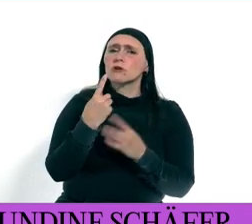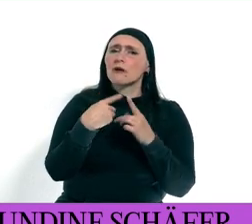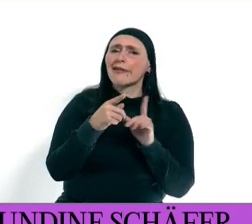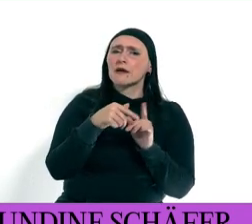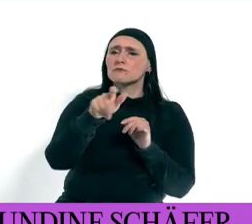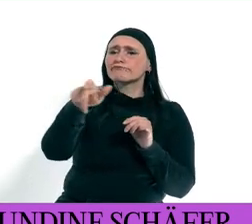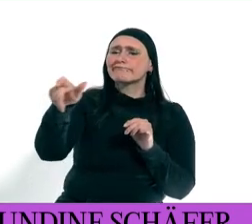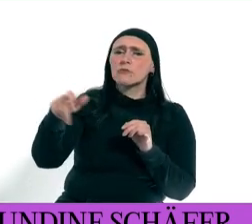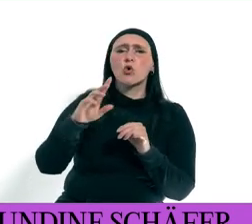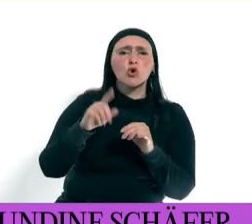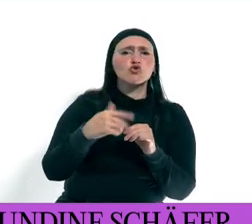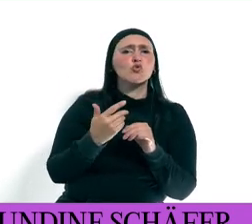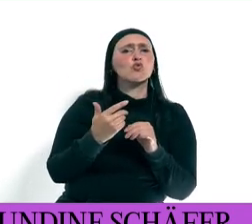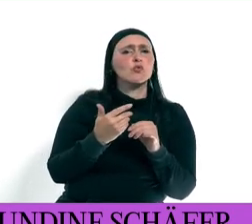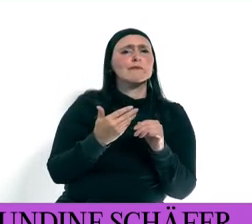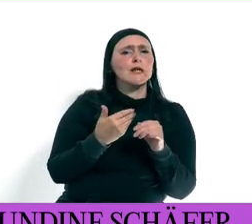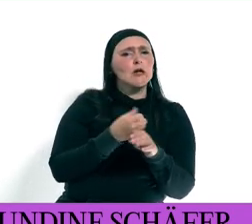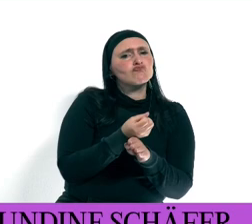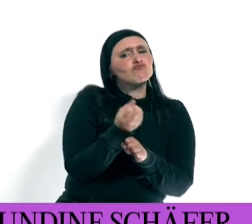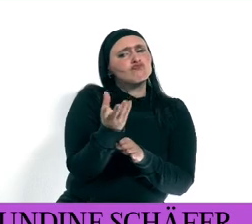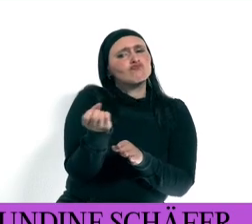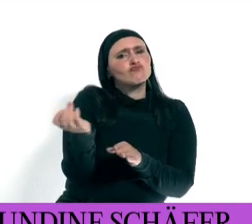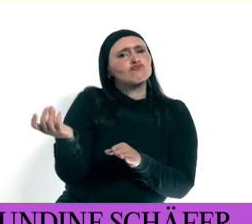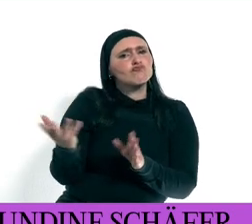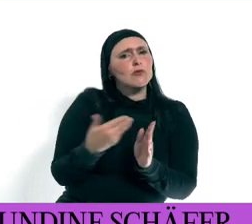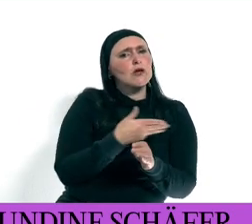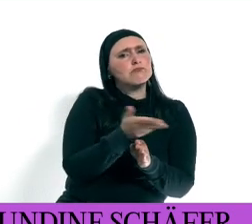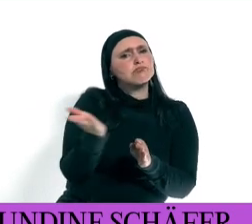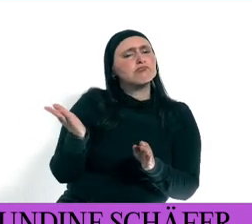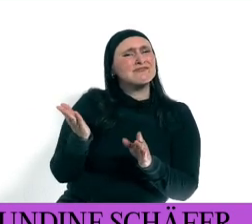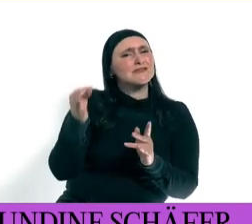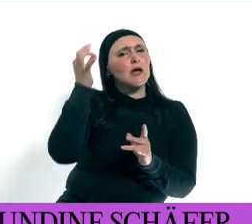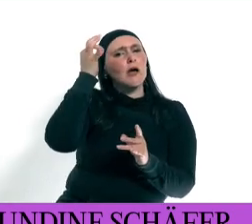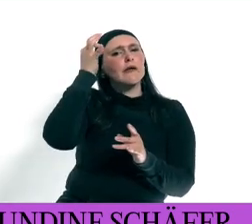ist also durchaus bereit, auch mit anderen zu teilen.